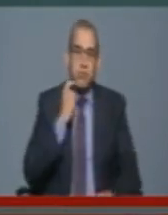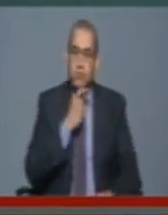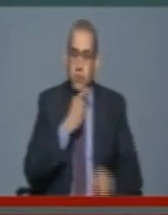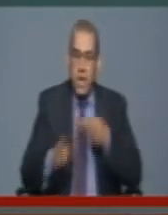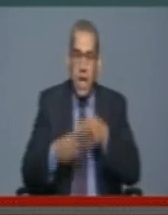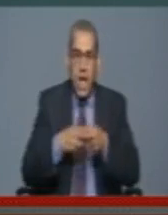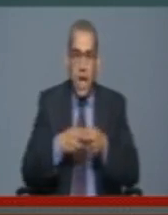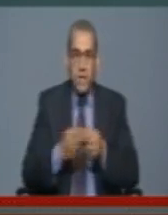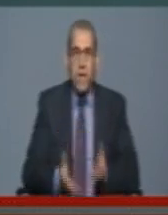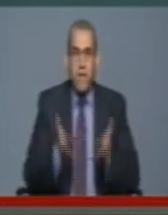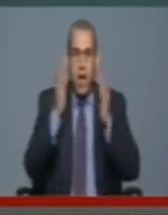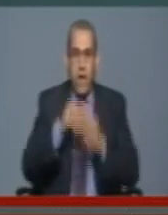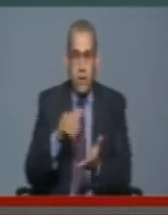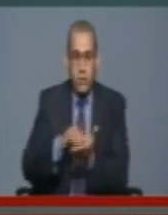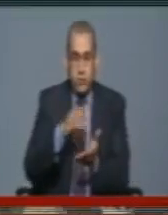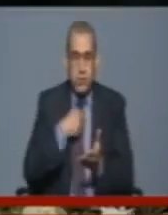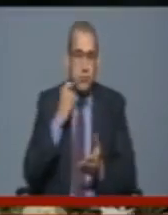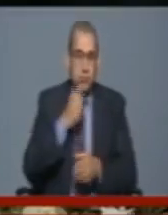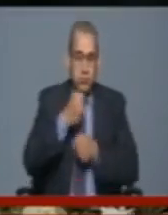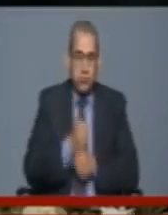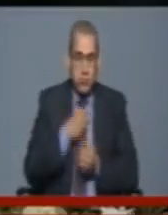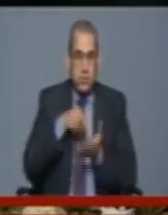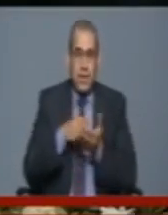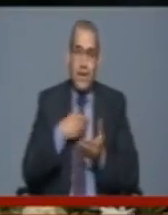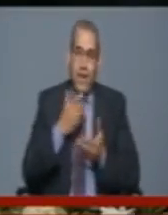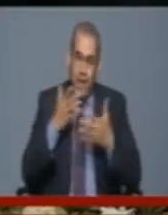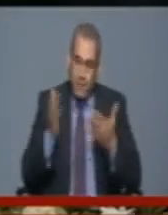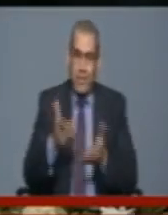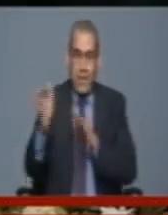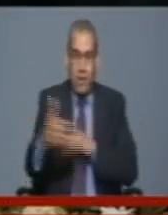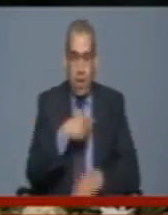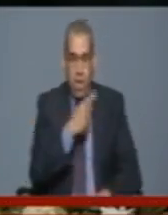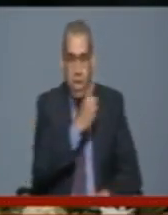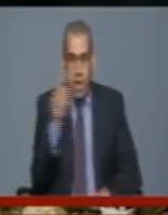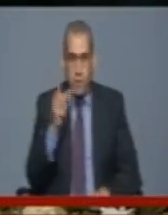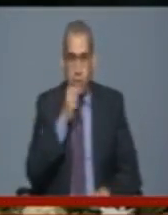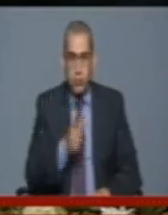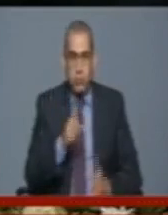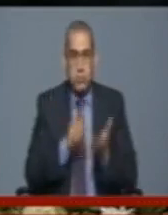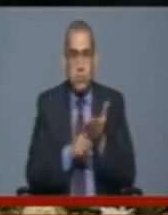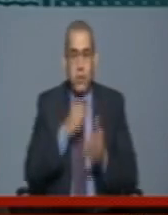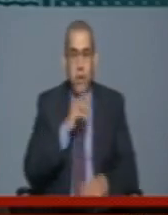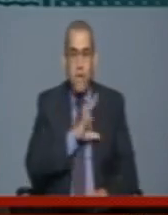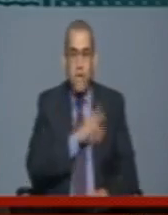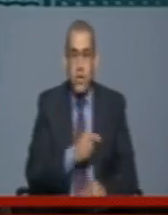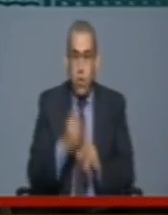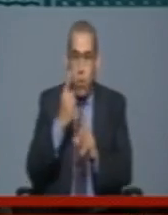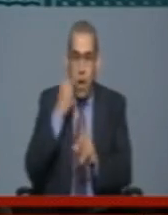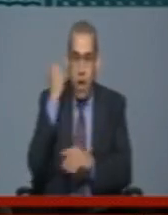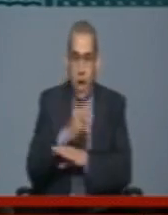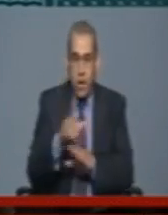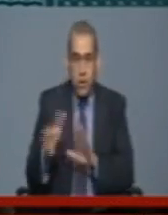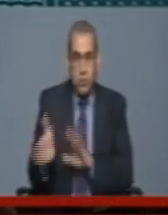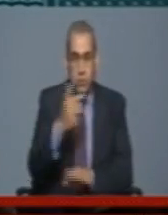لأي تنازلات أو تحركات على أن لا يكون الفلسطيني على سلم